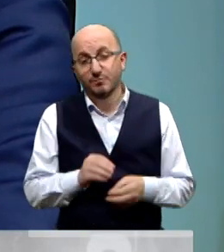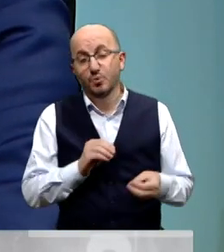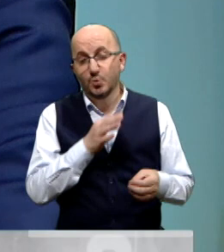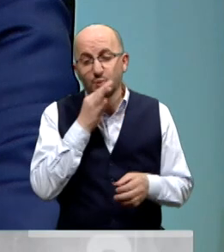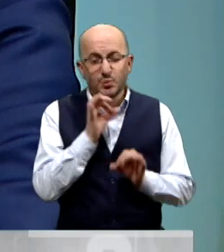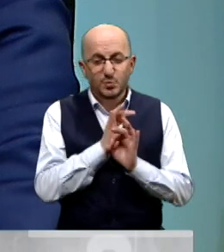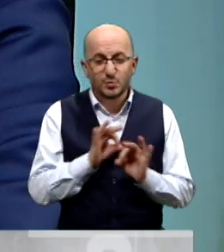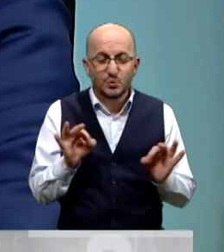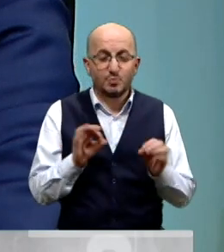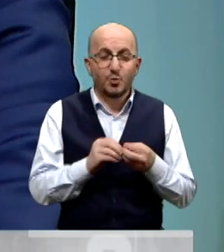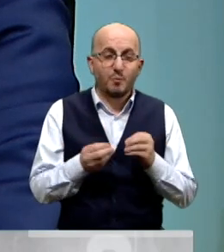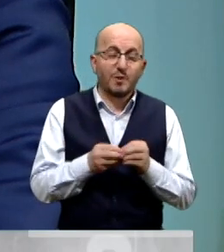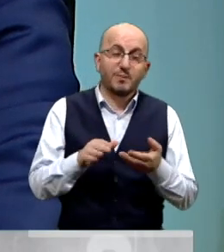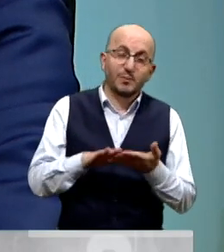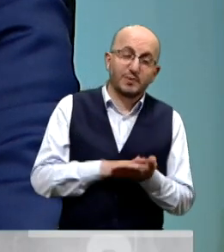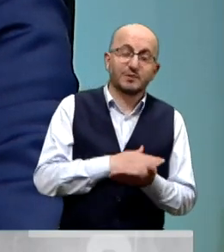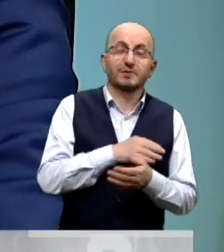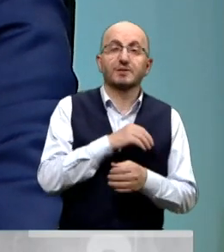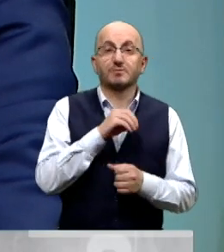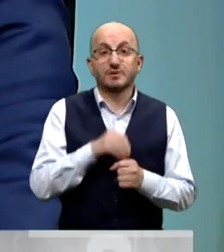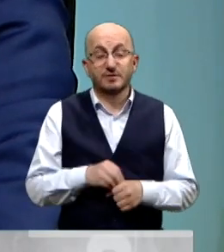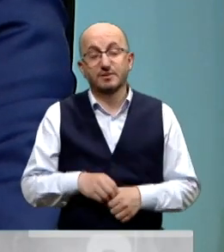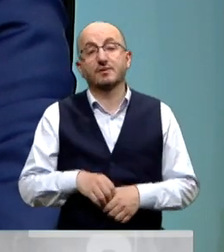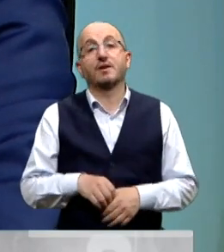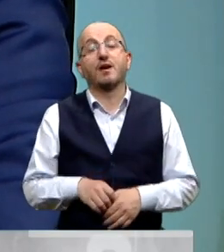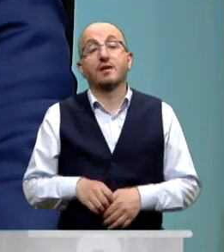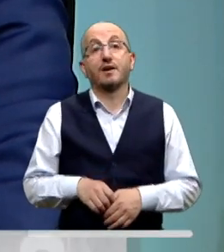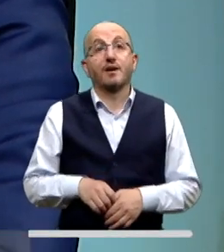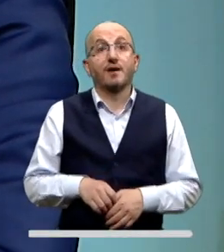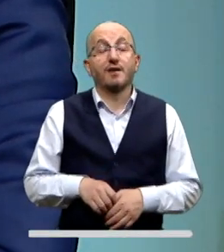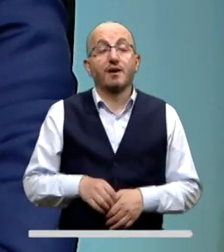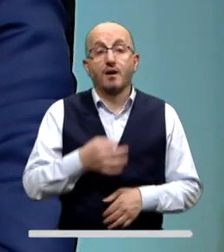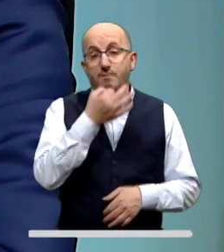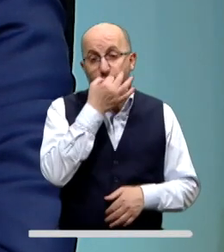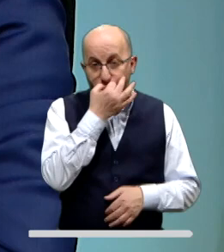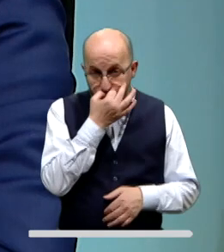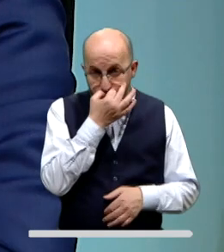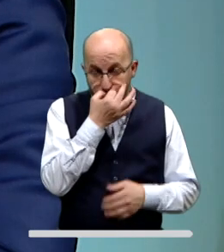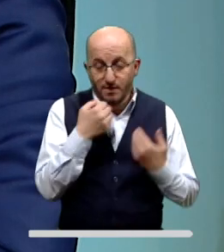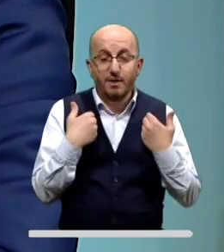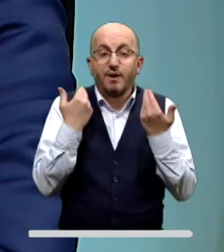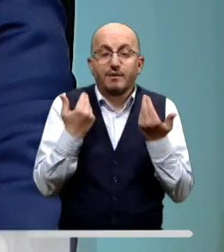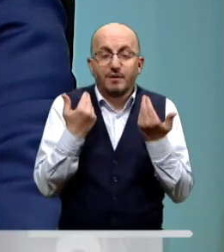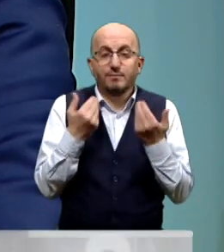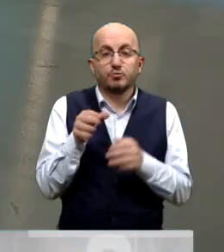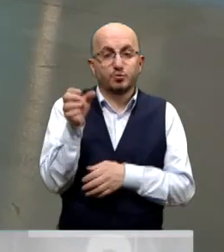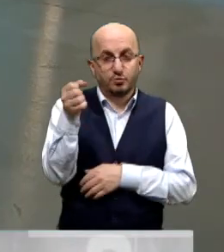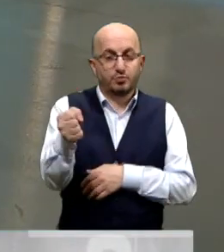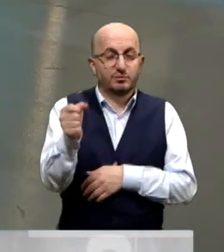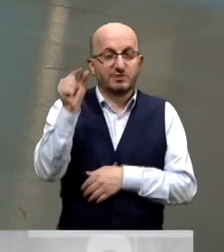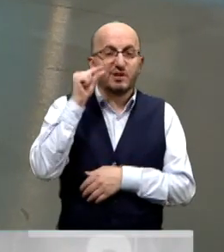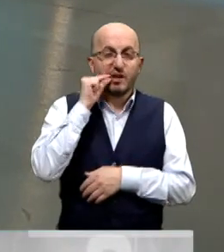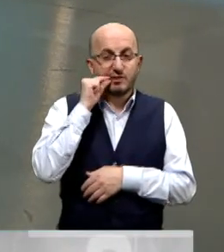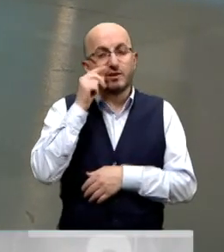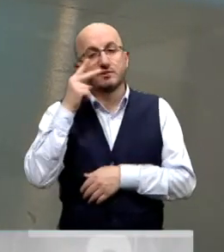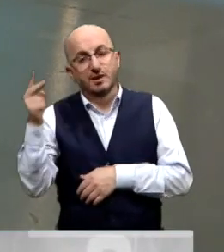huzursuzlukları önlemek için feva su hakemin ehlie Bir hakem erkeğin